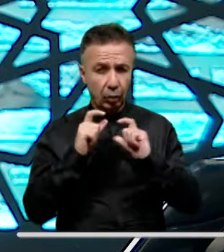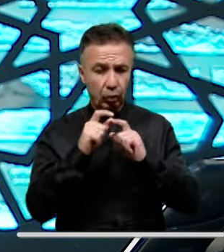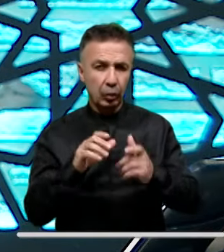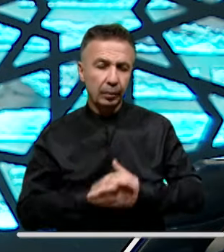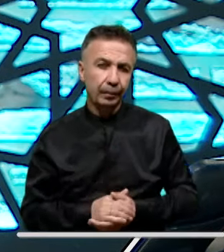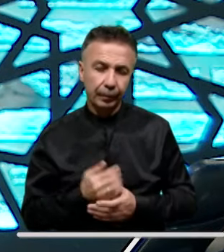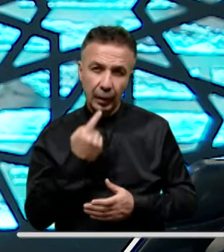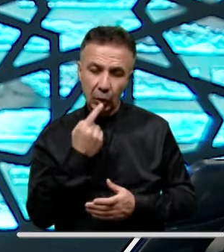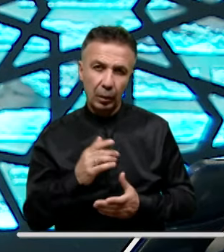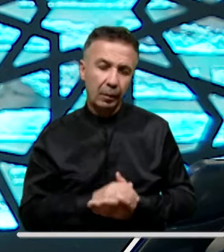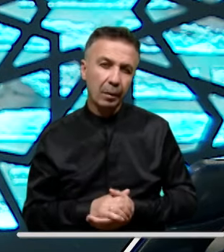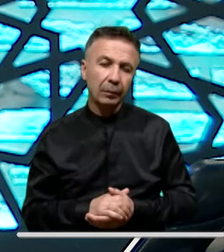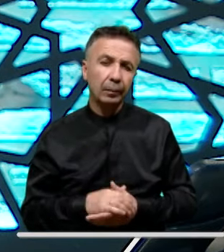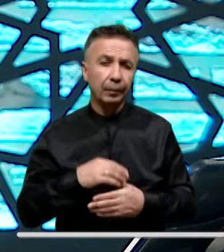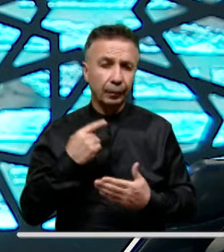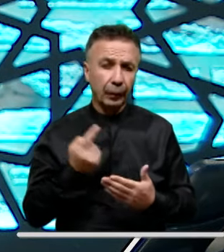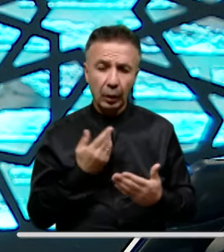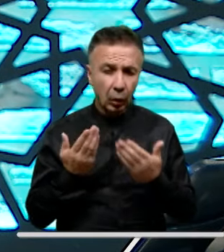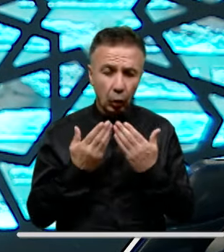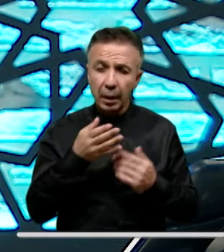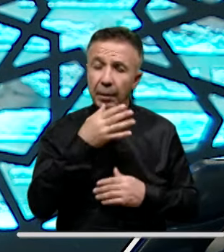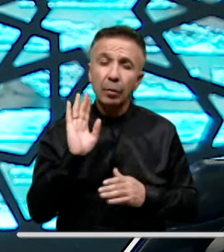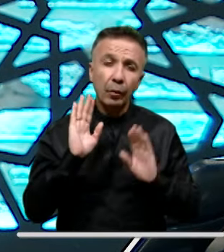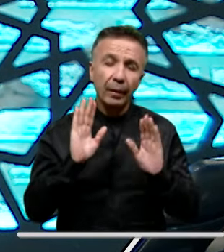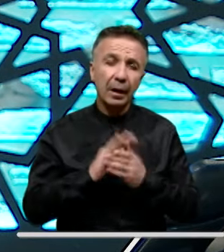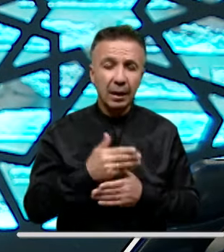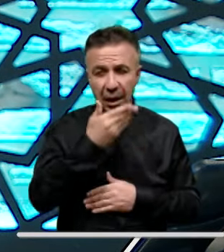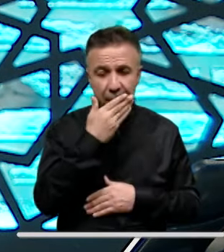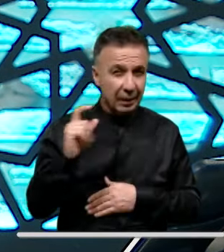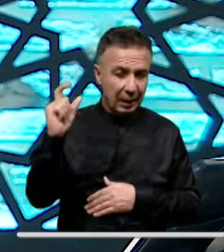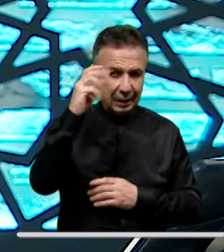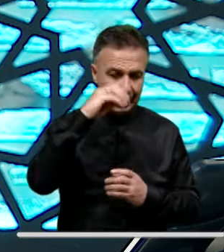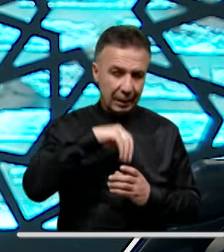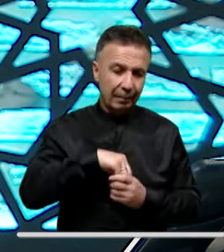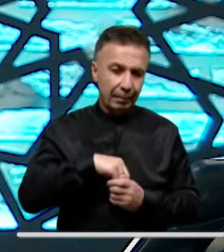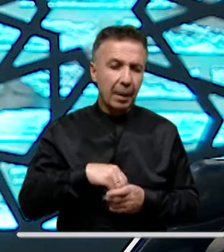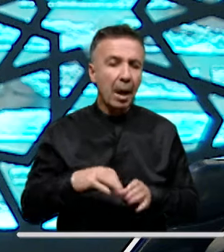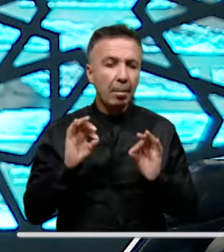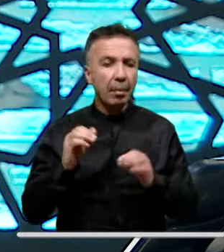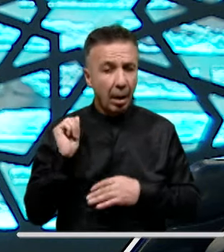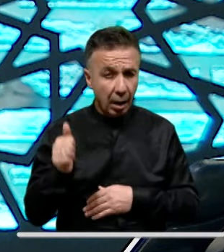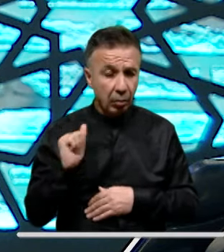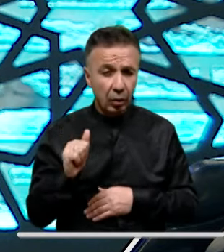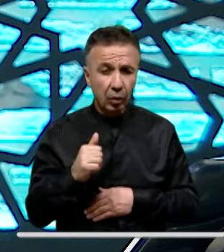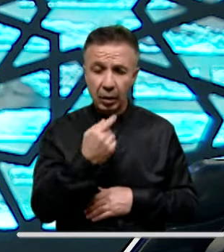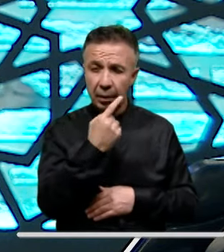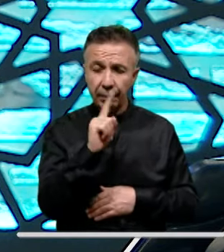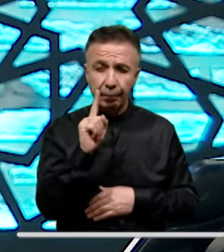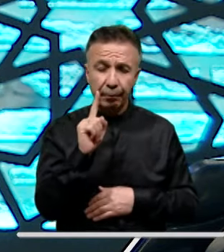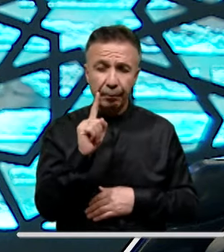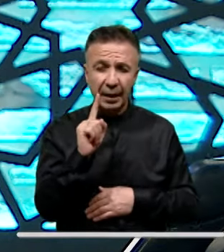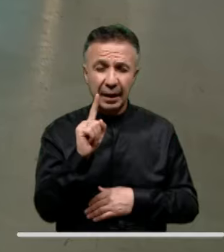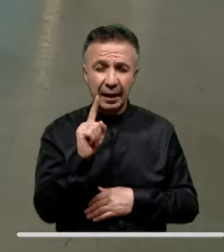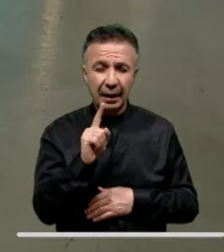birine. Diyor ki, Kur'an okumayı bilmiyorum fakat Ramazan'da Her gün 1000 ihlas demiş ama 1000